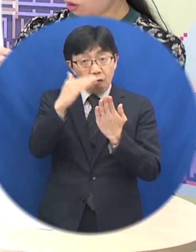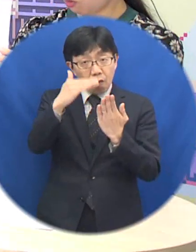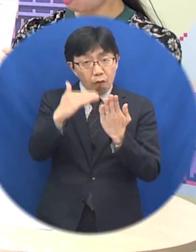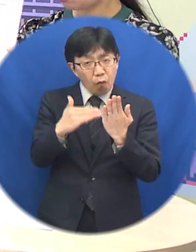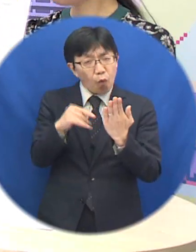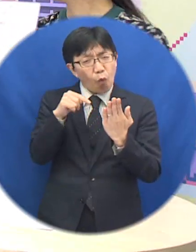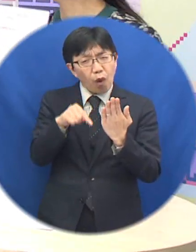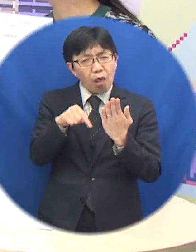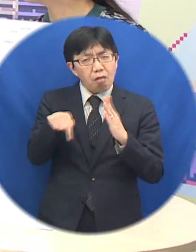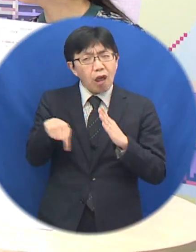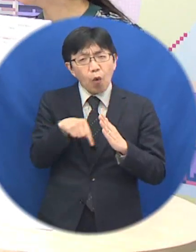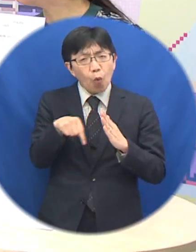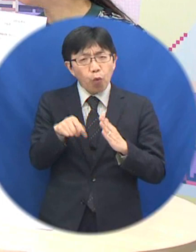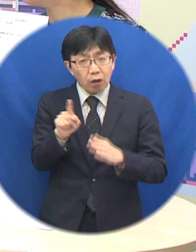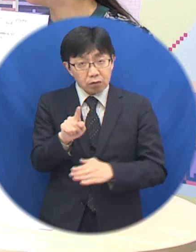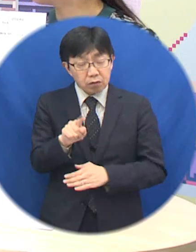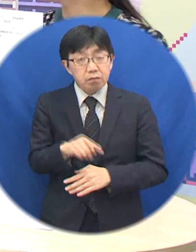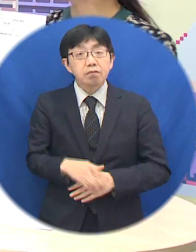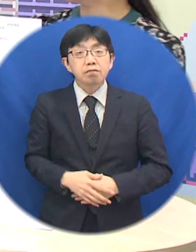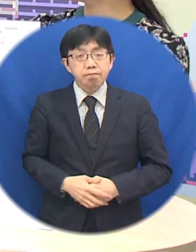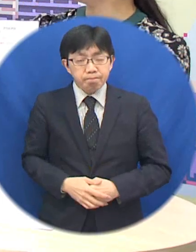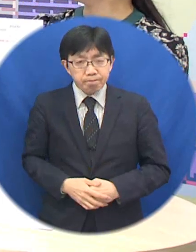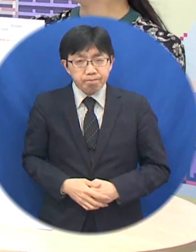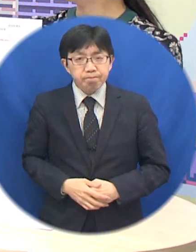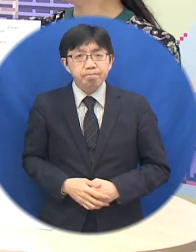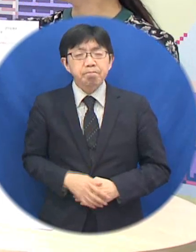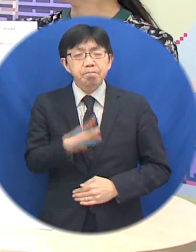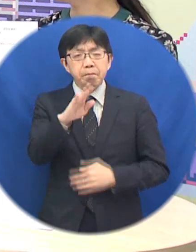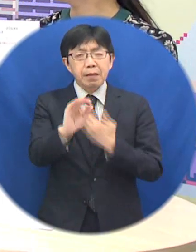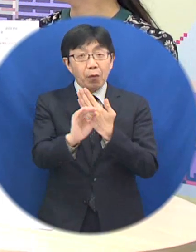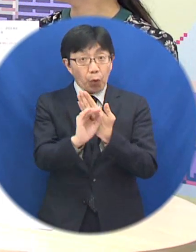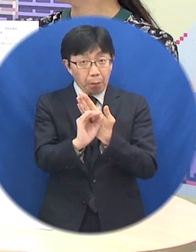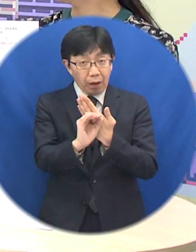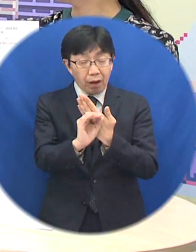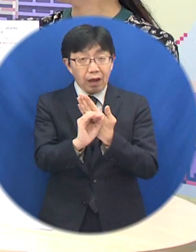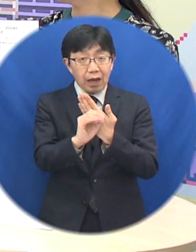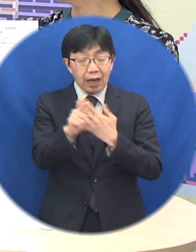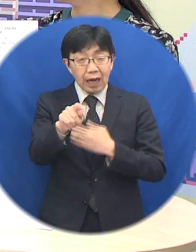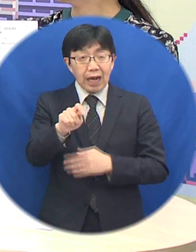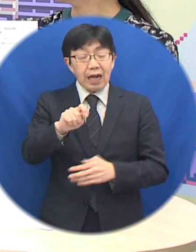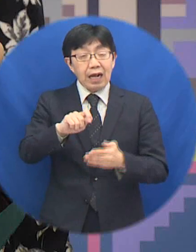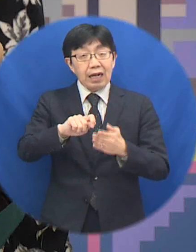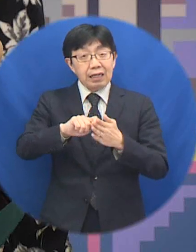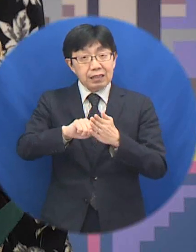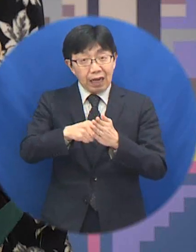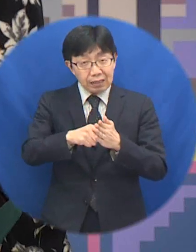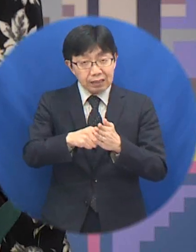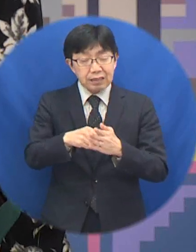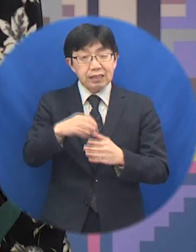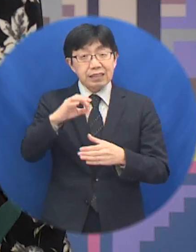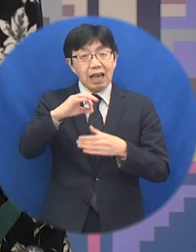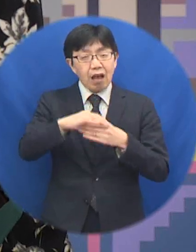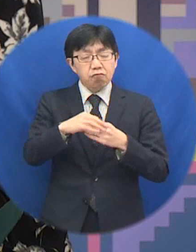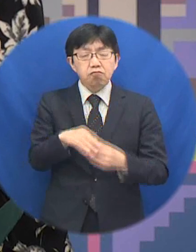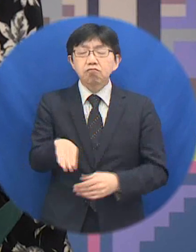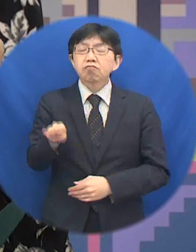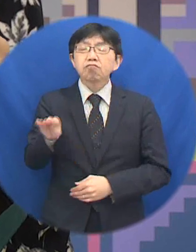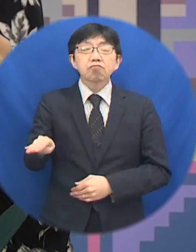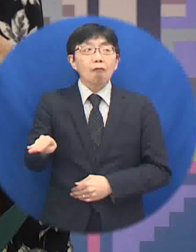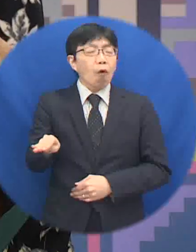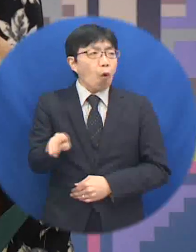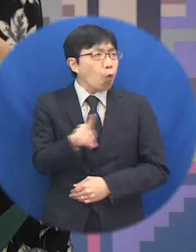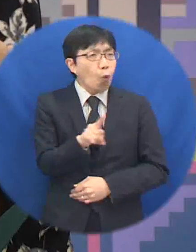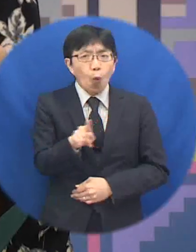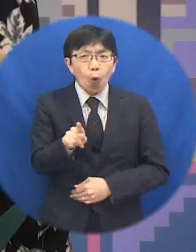ね。 はい、 これどういった内容になるんですか。 はい、例えばですね、財布や鍵の置き場所がわからなくなるですとか、 は